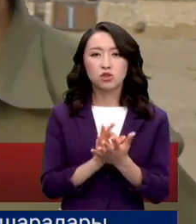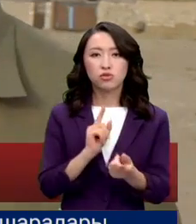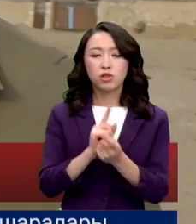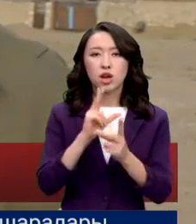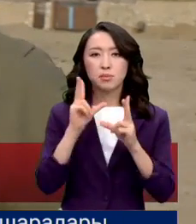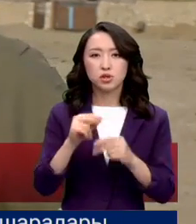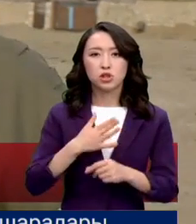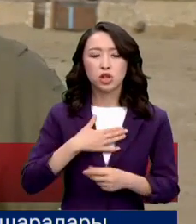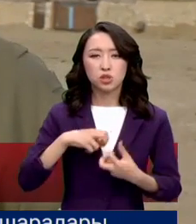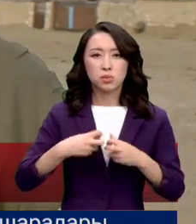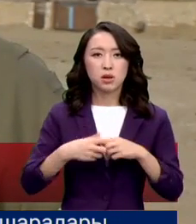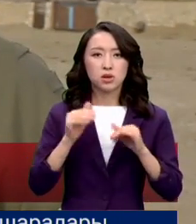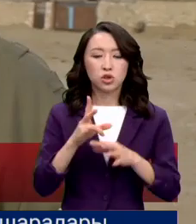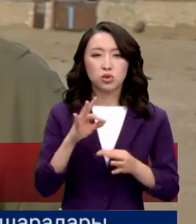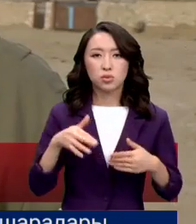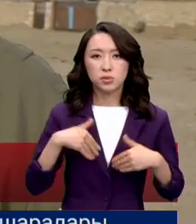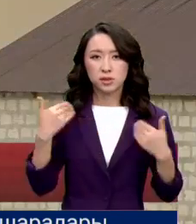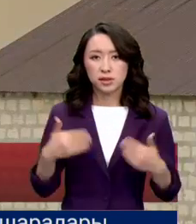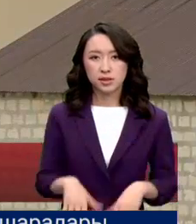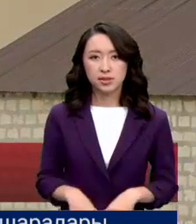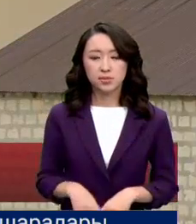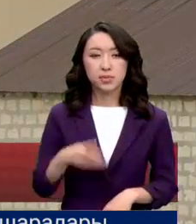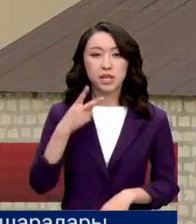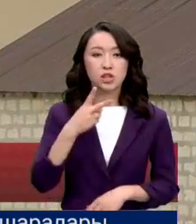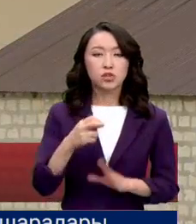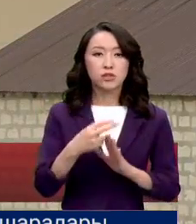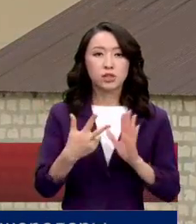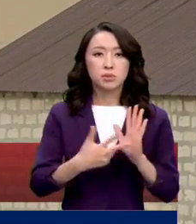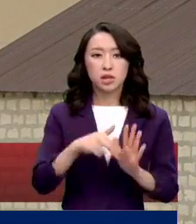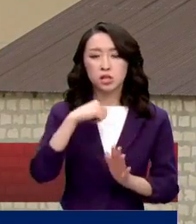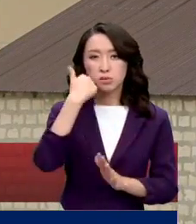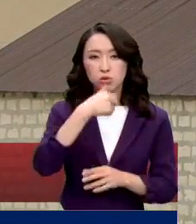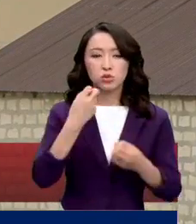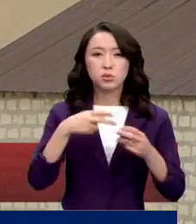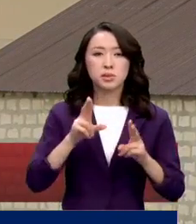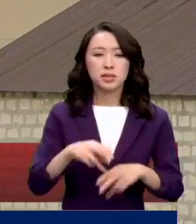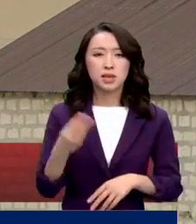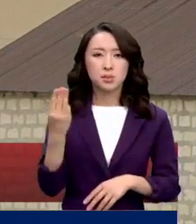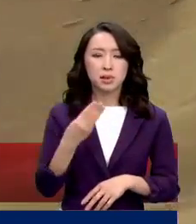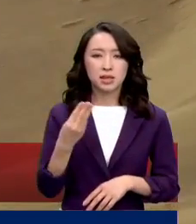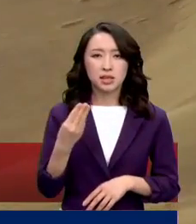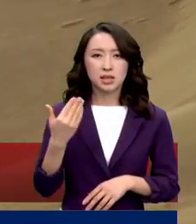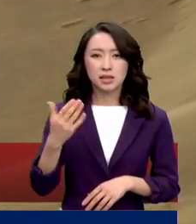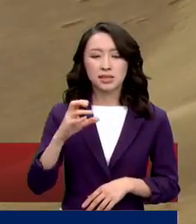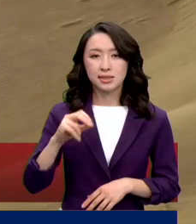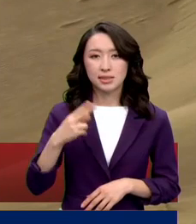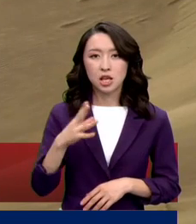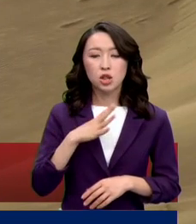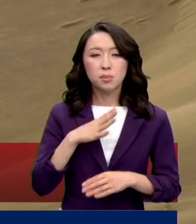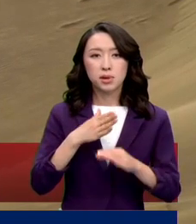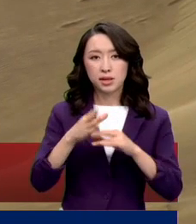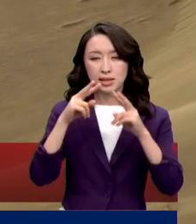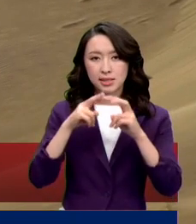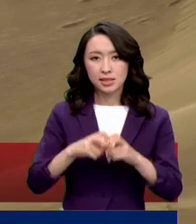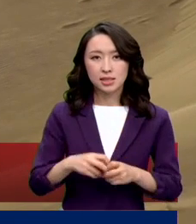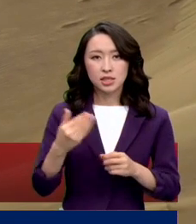обещают решить наши проблемы, но безрезультатно. В 2018 году специалисты Мангистауского ботанического сада провели